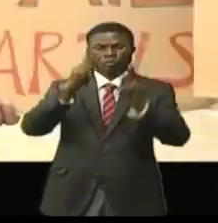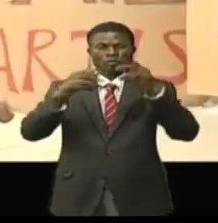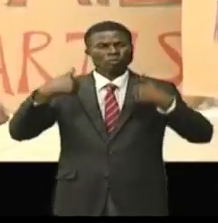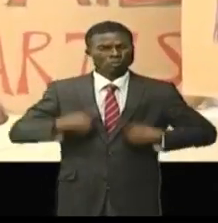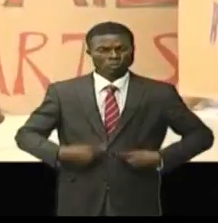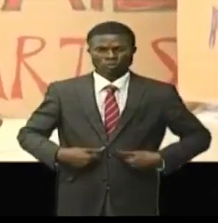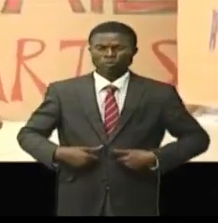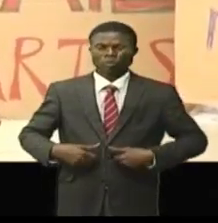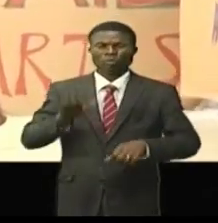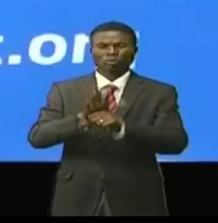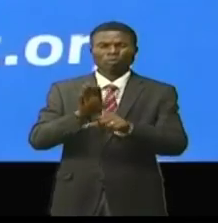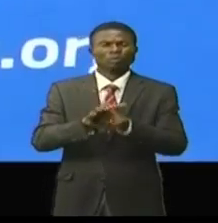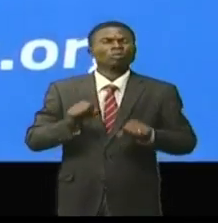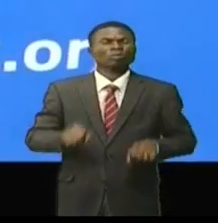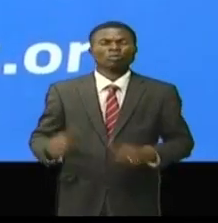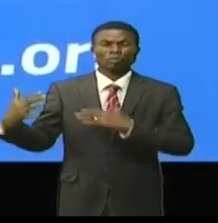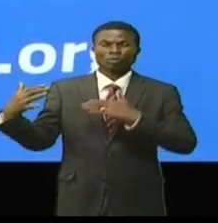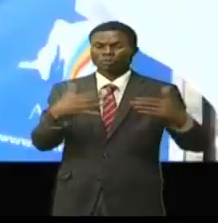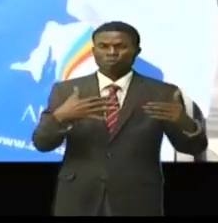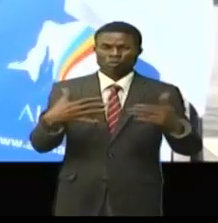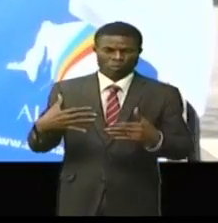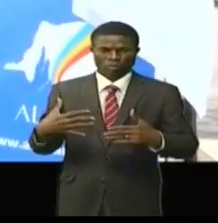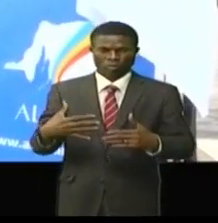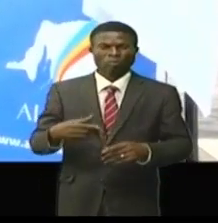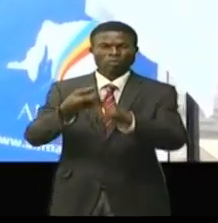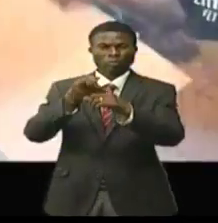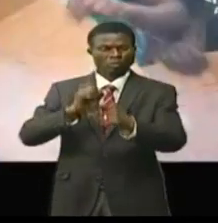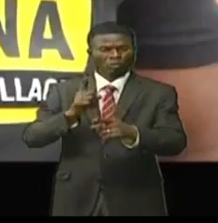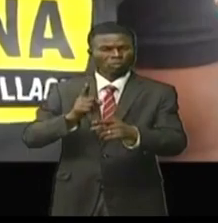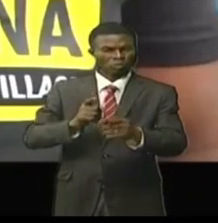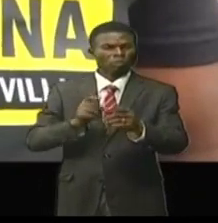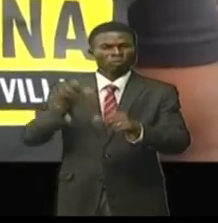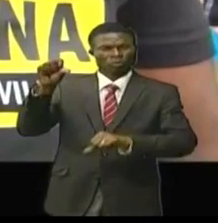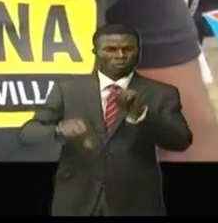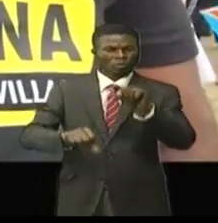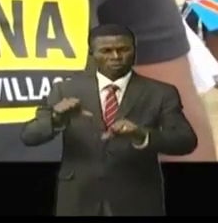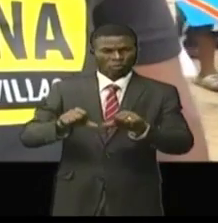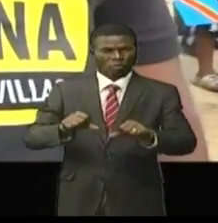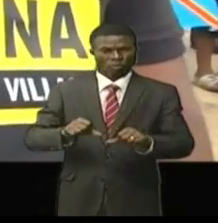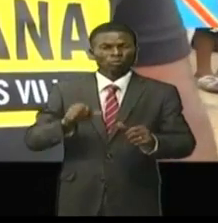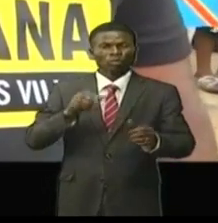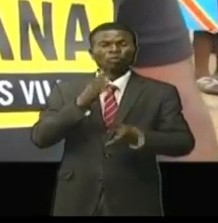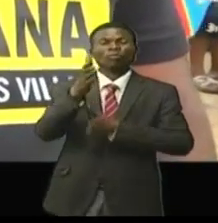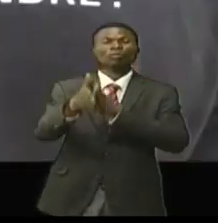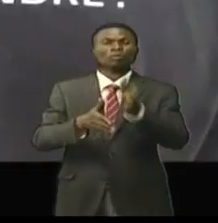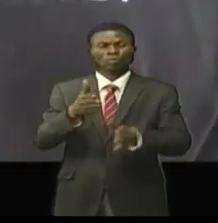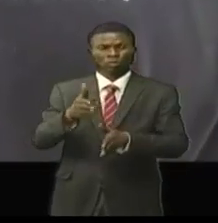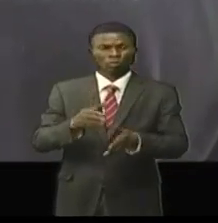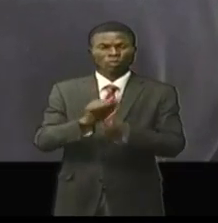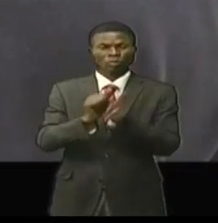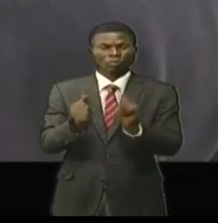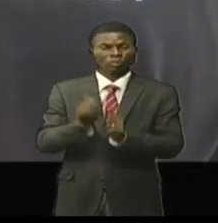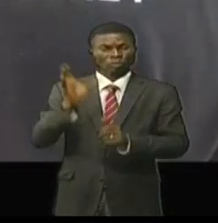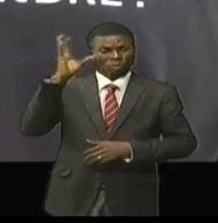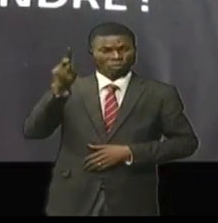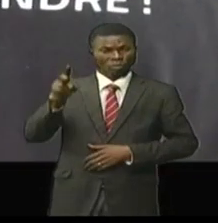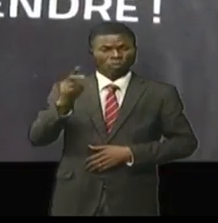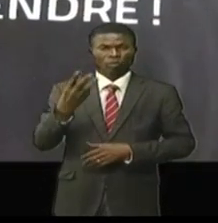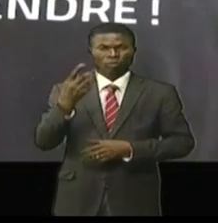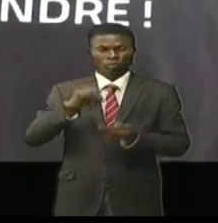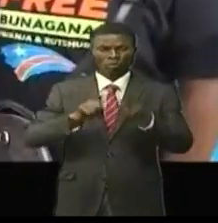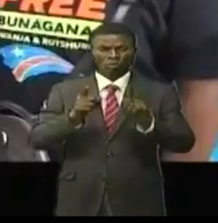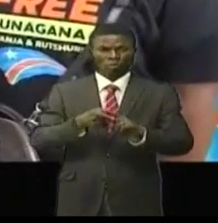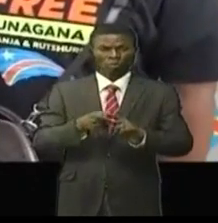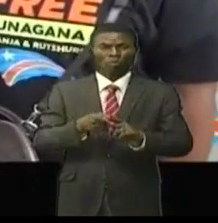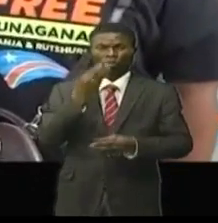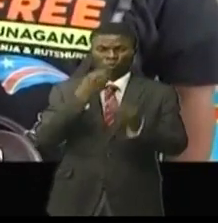ses morts suite à une guerre qui lui est imposée injustement. Free Bunagana ou encore Libérer Bunagana, six camarades de l'organisation